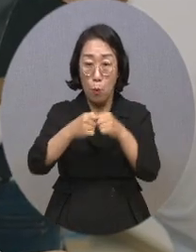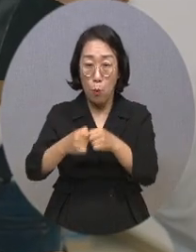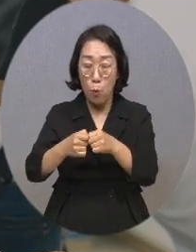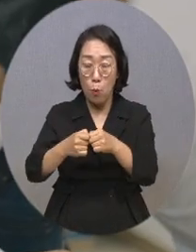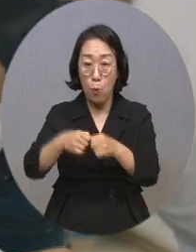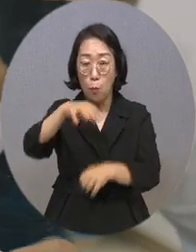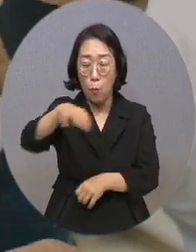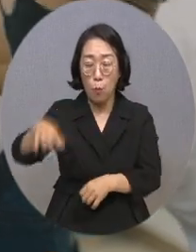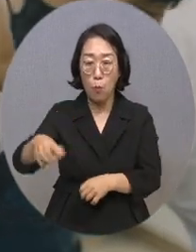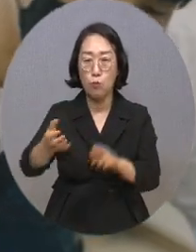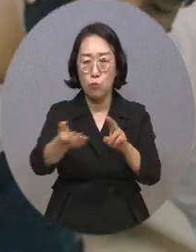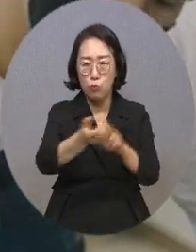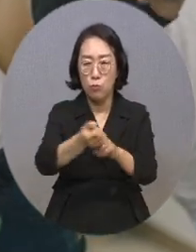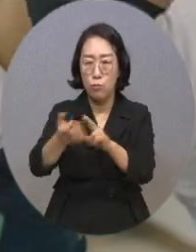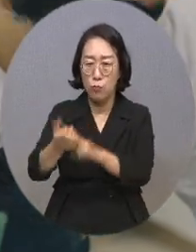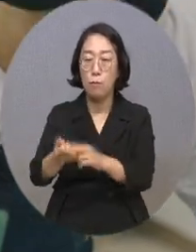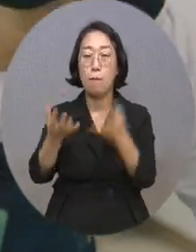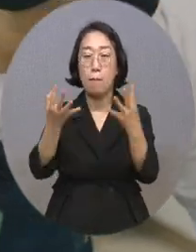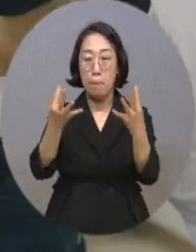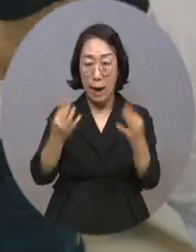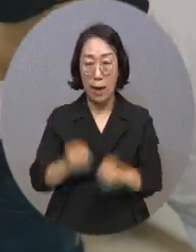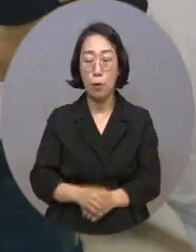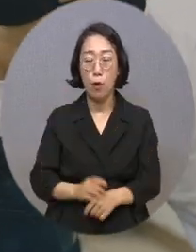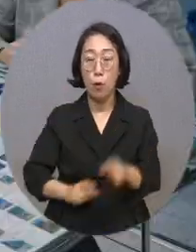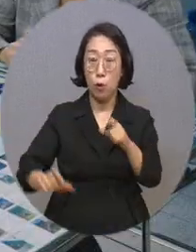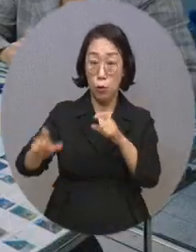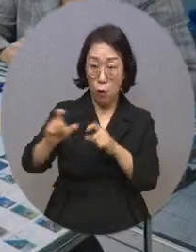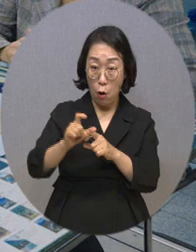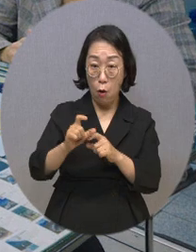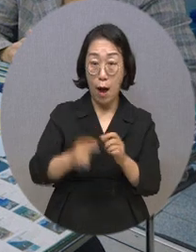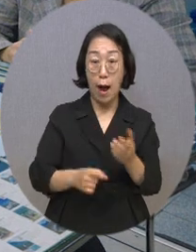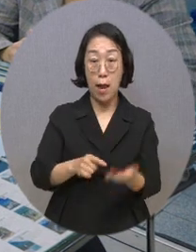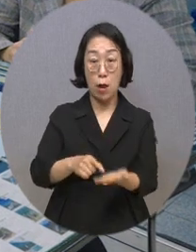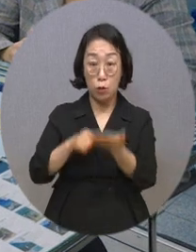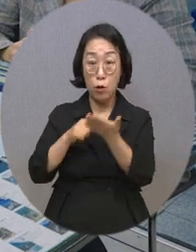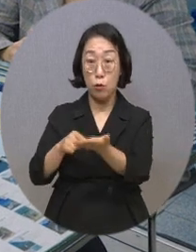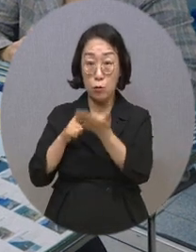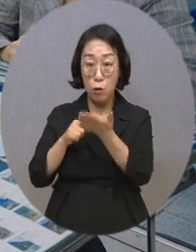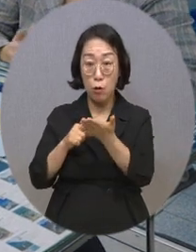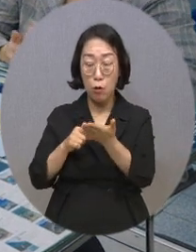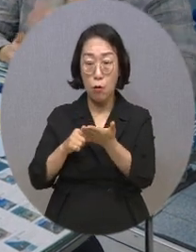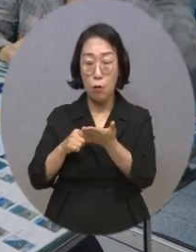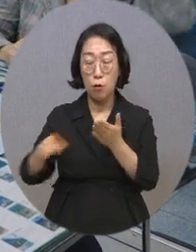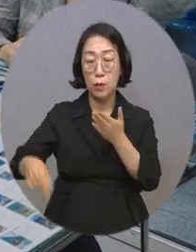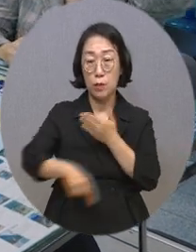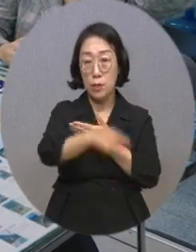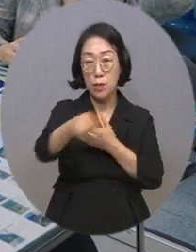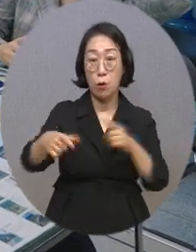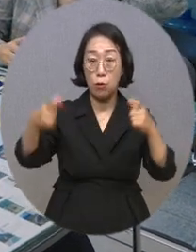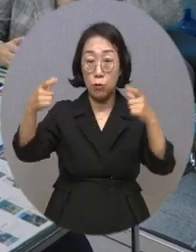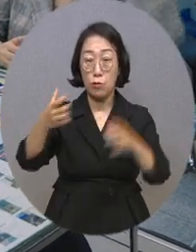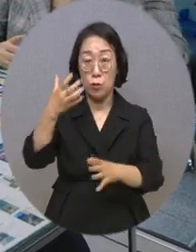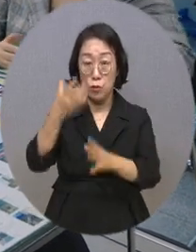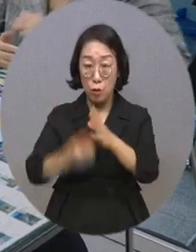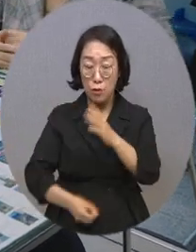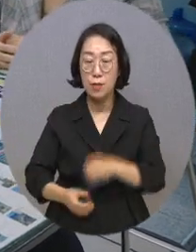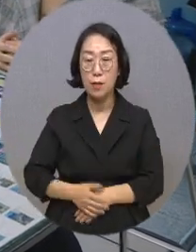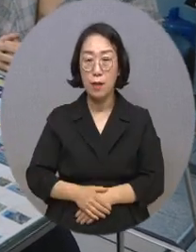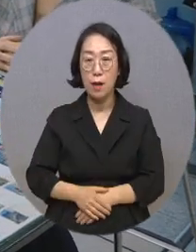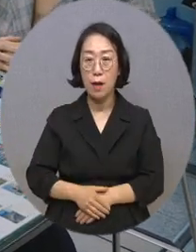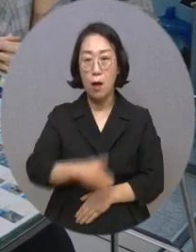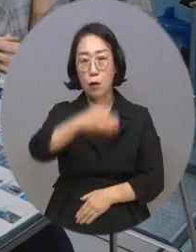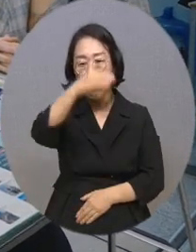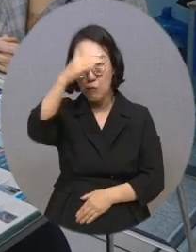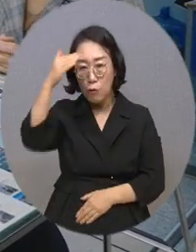명소들이 많거든요. 야. 그런 곳들이 점점 더 개발이 돼서 진짜 이 남해 전체가 전 국민이 아는 보물섬 그리고